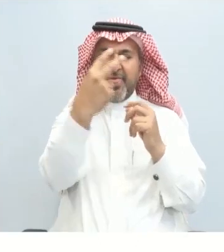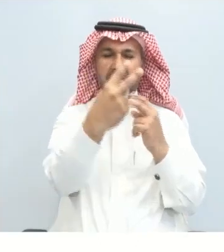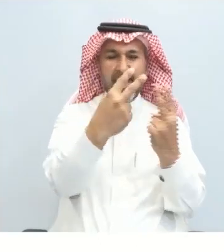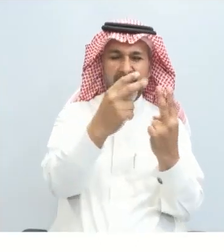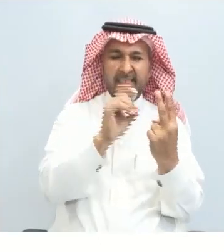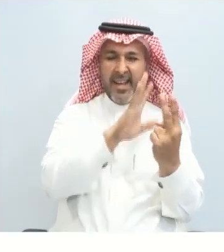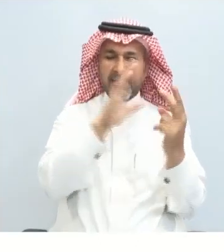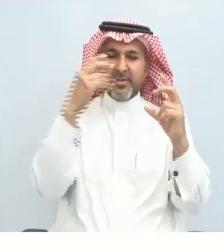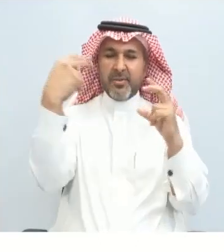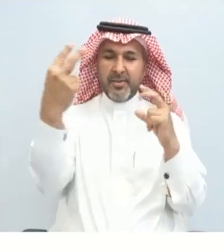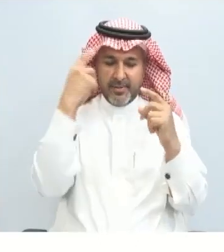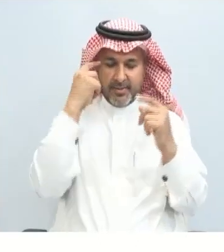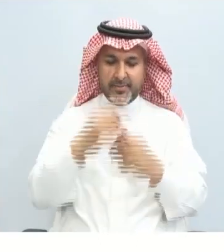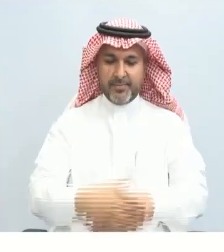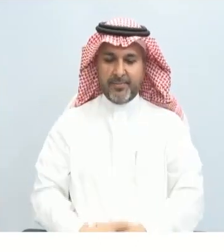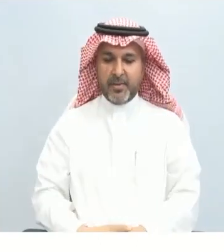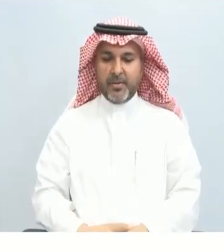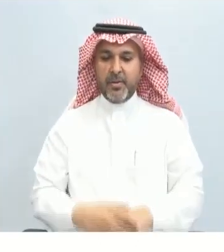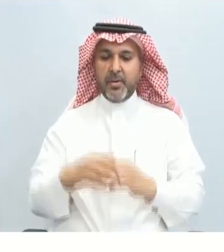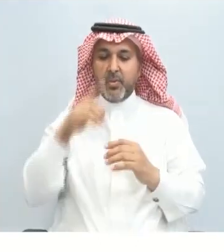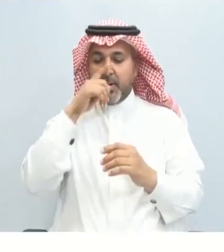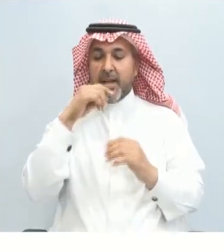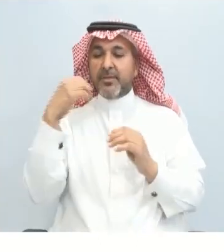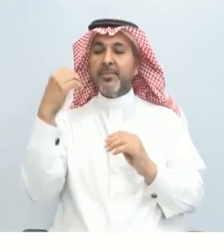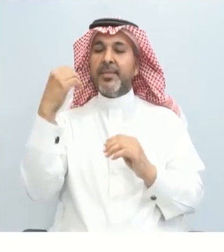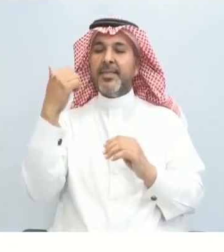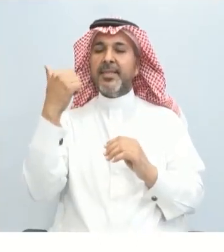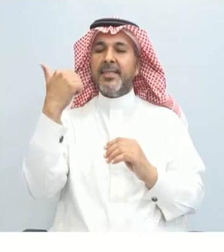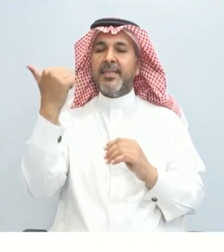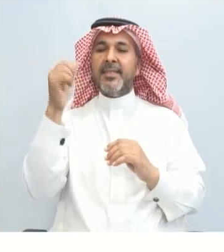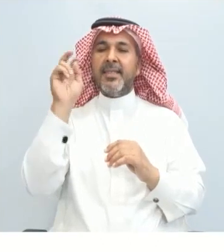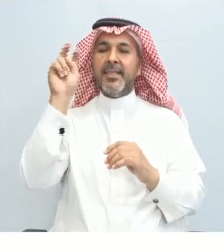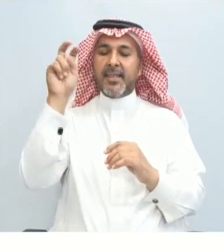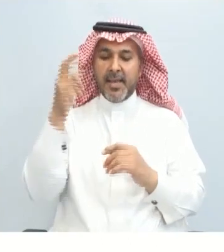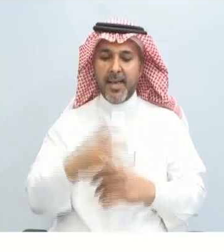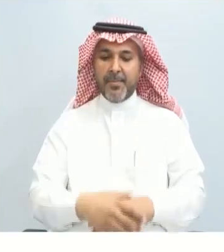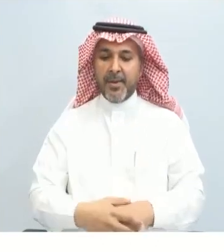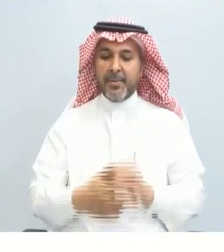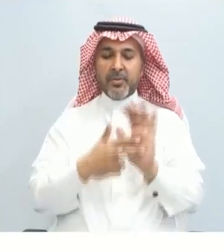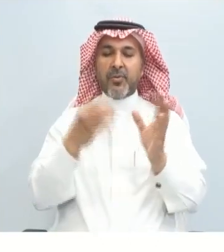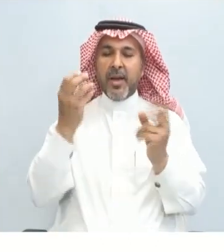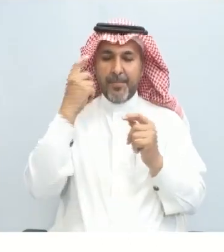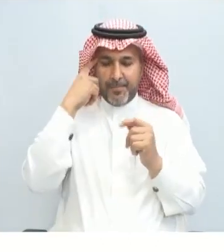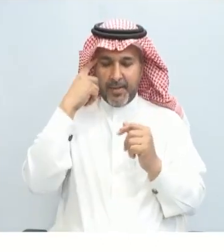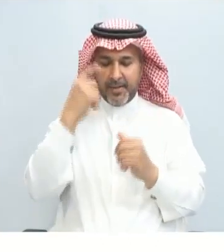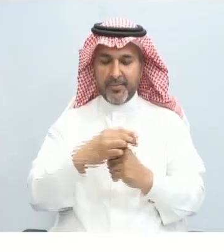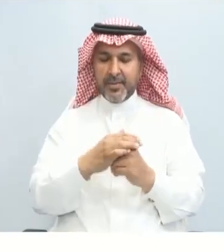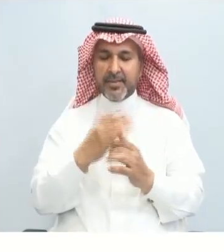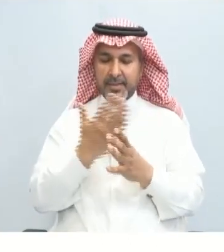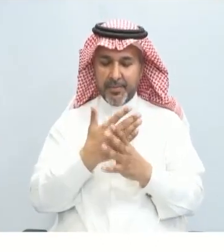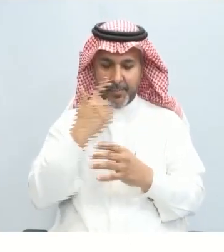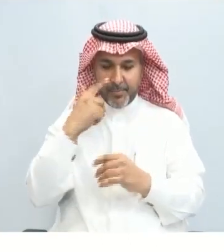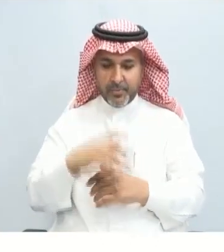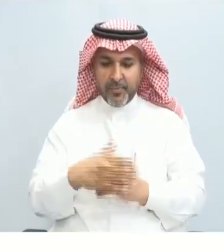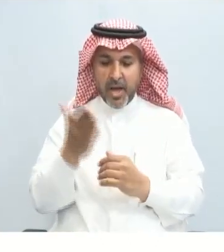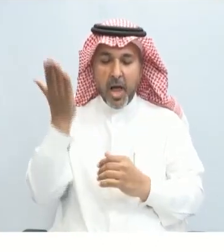الجواب هنا 6 تكعيب طبعا 6 تكعيب يساوي كم يساوي 216 طبعا كيف اوجدتها هذه باستخدام